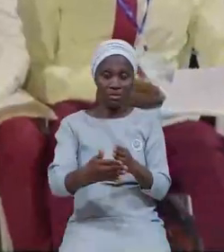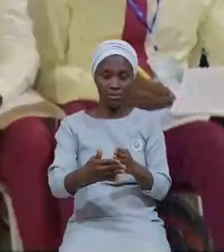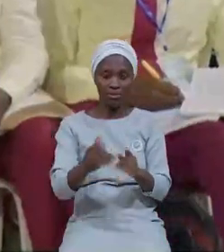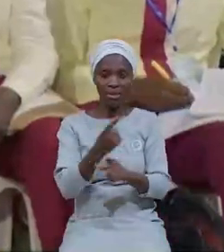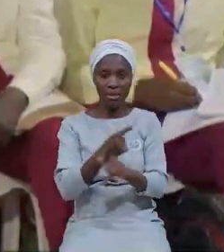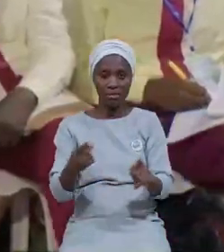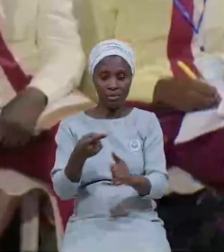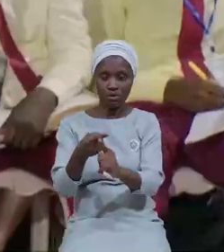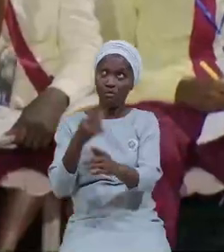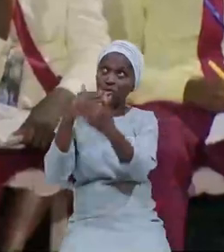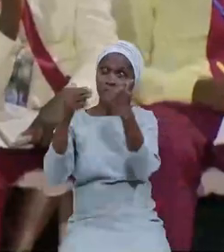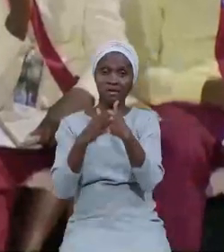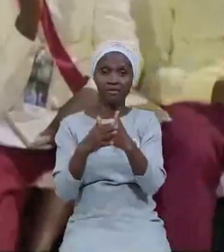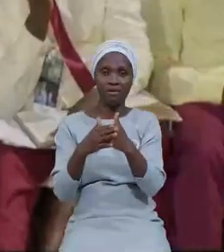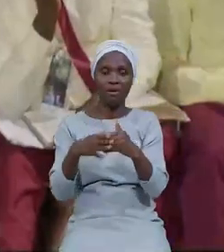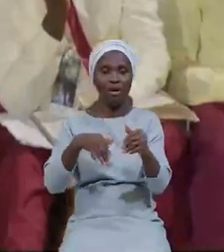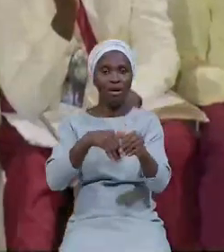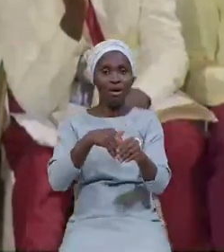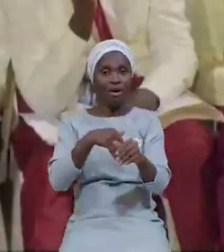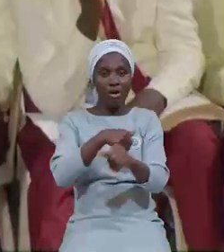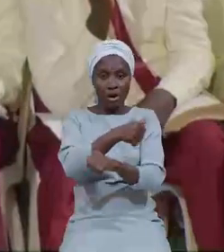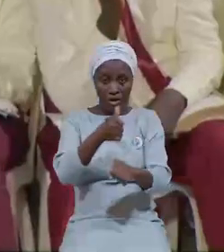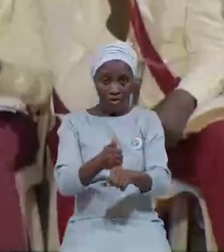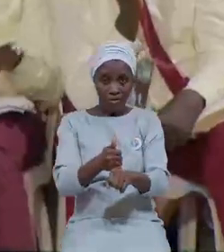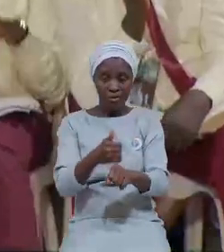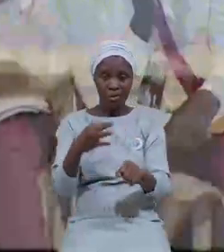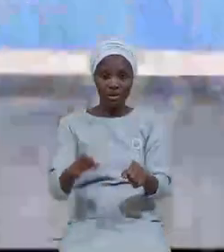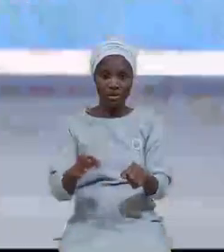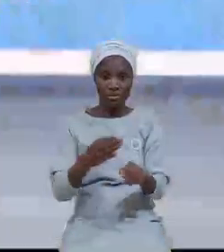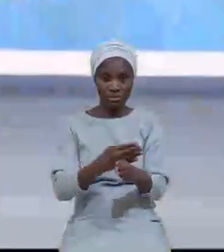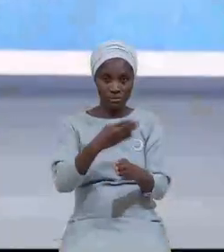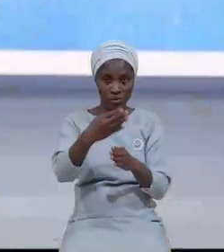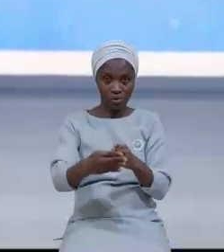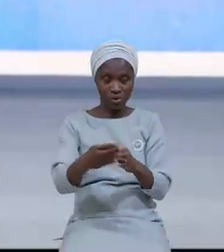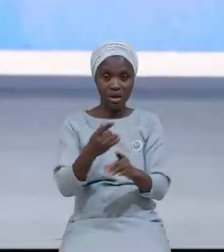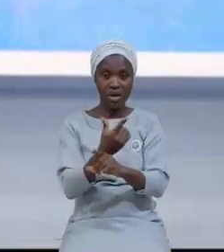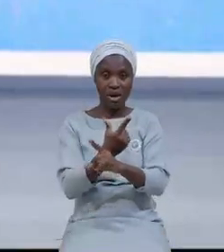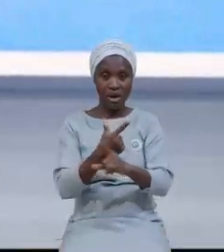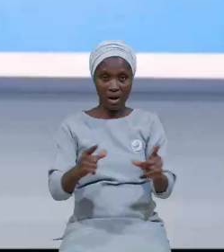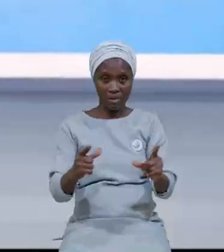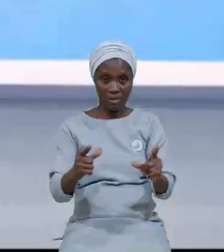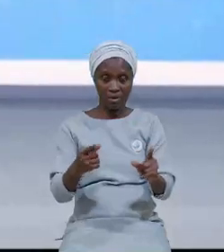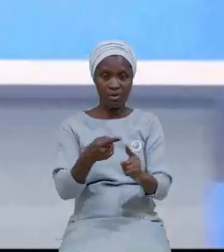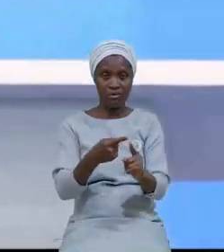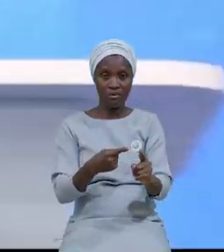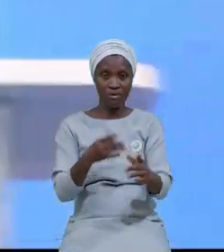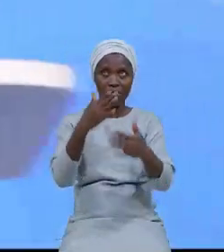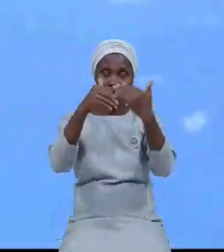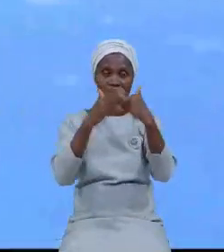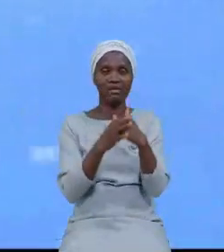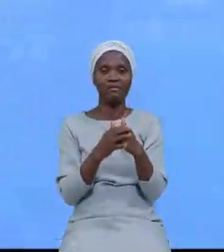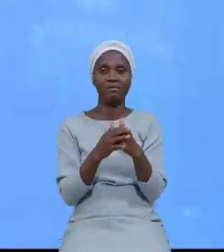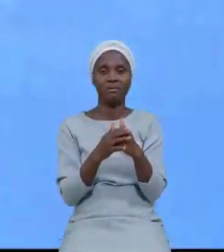totale du ciel la confirmation de la libération totale du